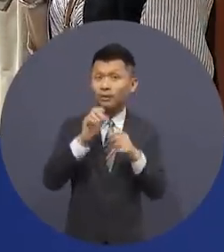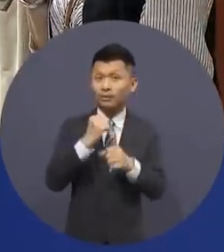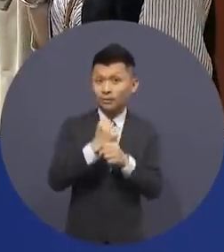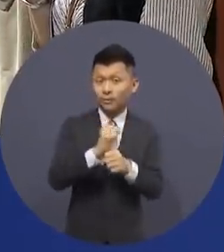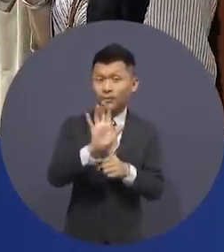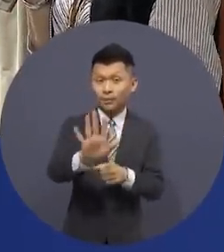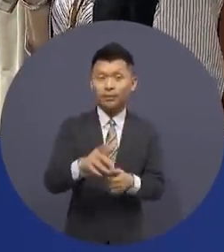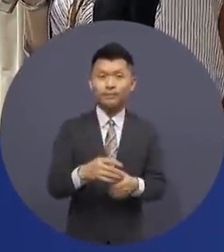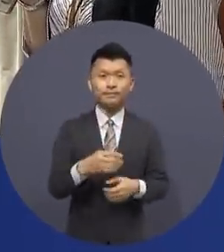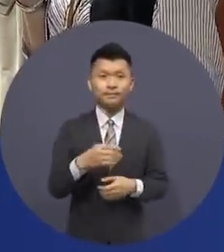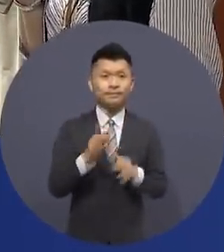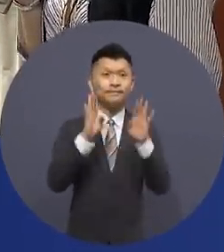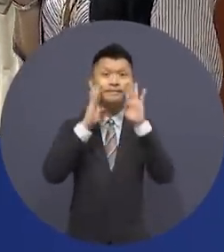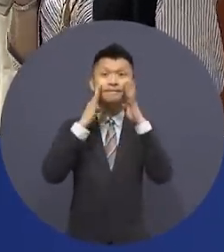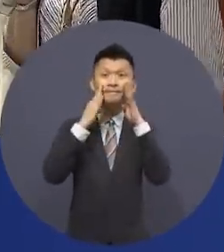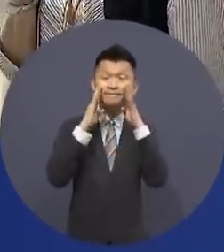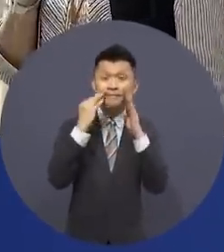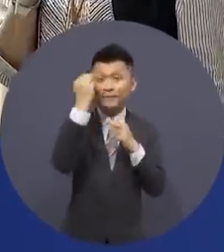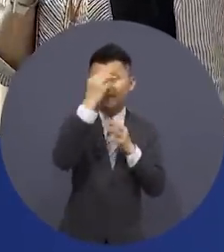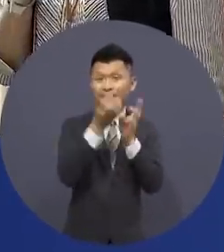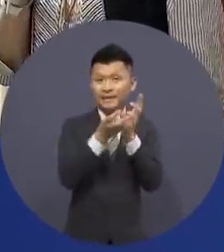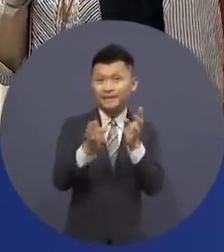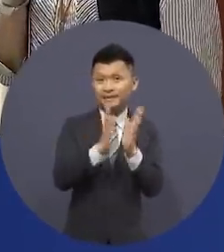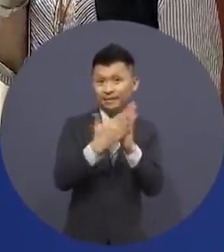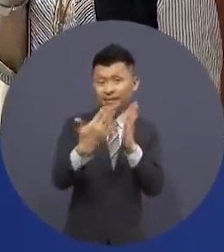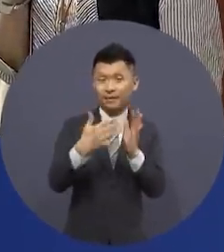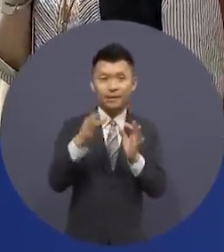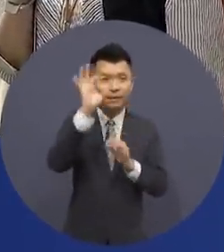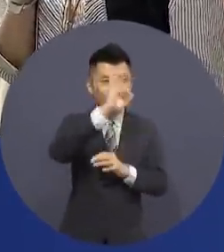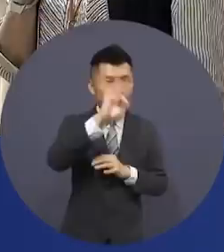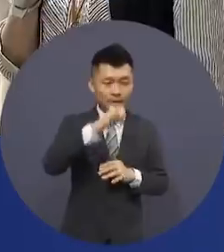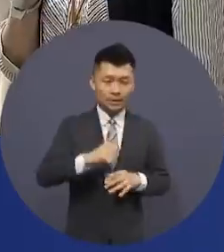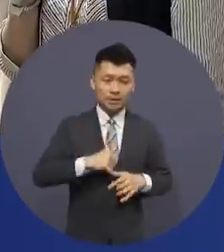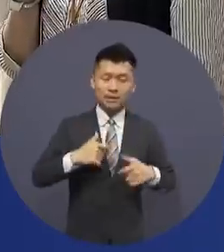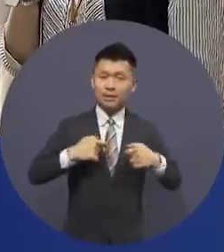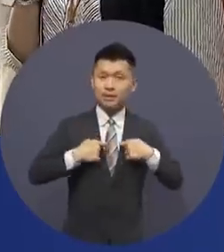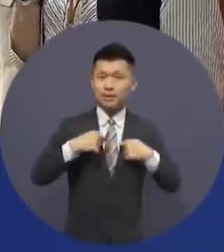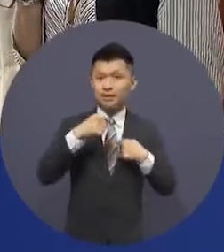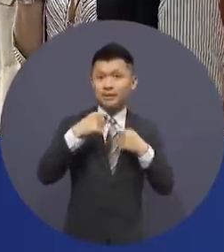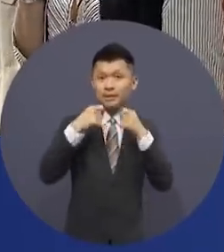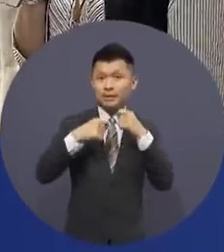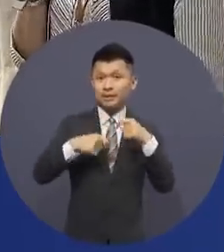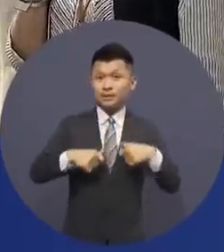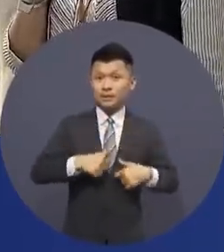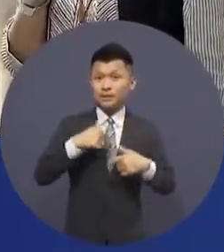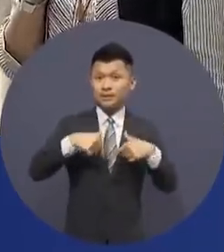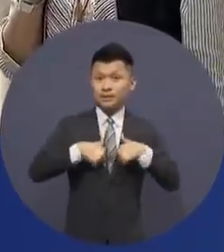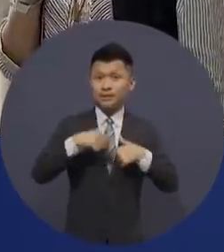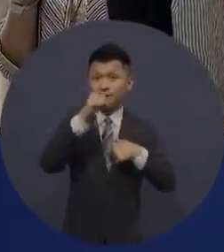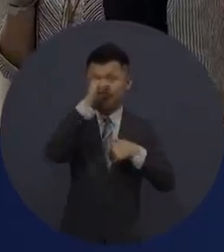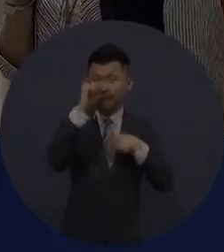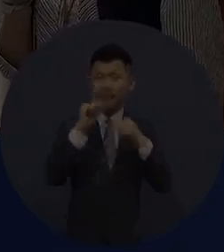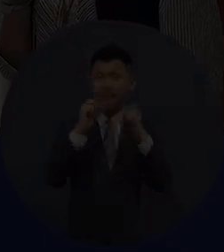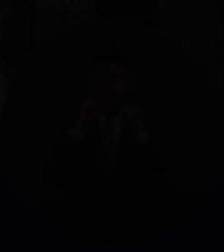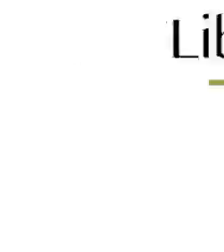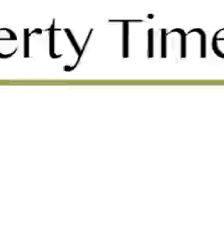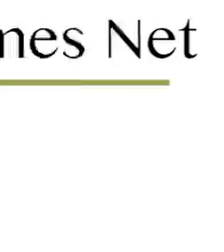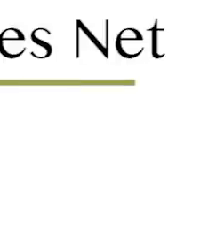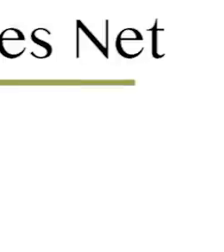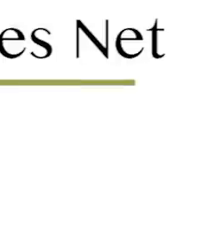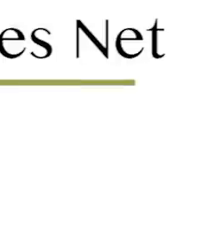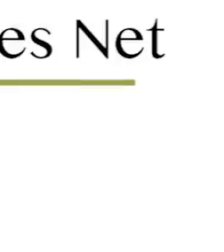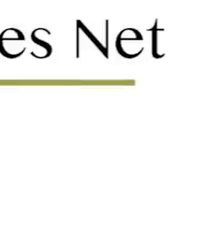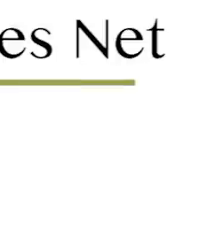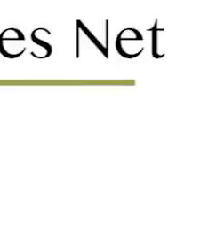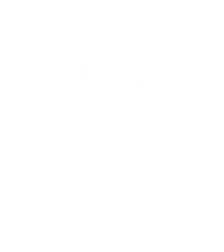一些粉丝页，我们有一个寻找真心良品那鼓励大家拜托媒体帮忙可以支持采购庇护工厂。